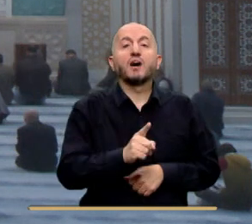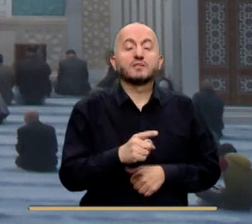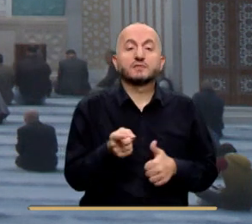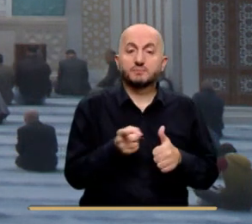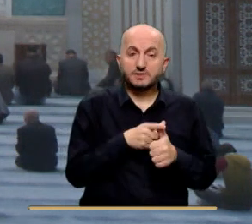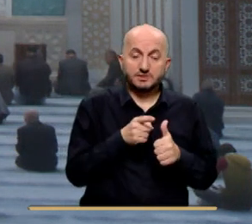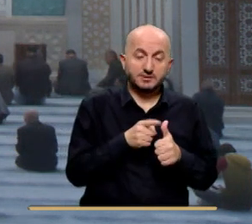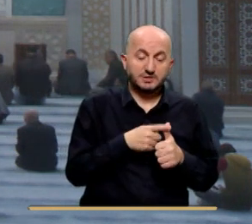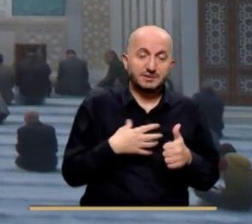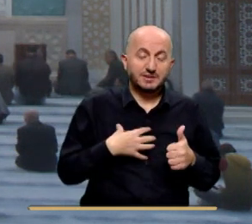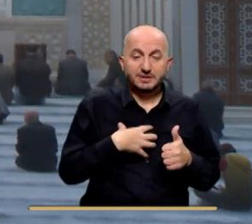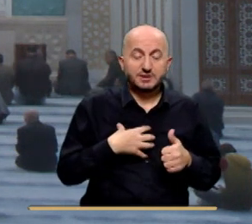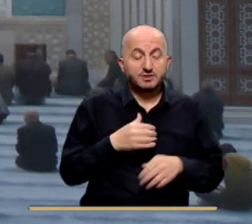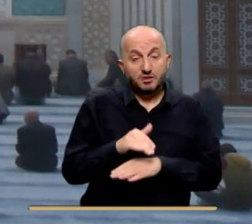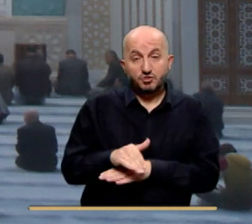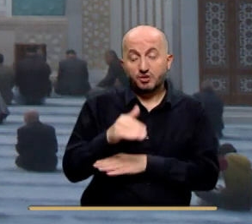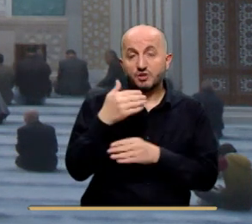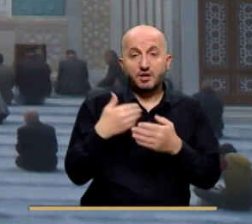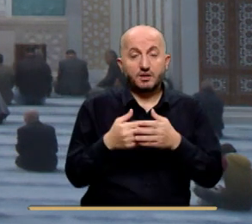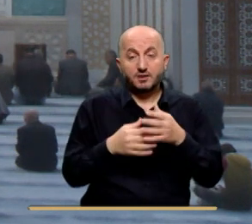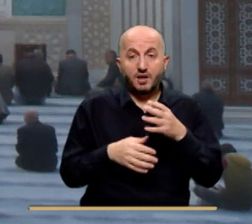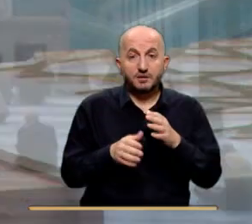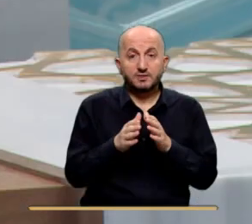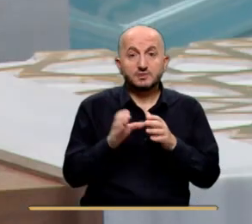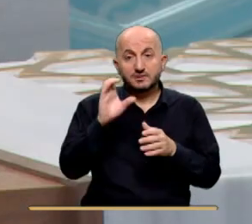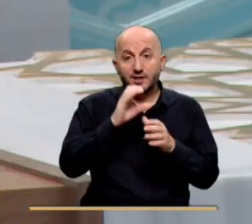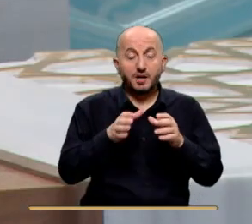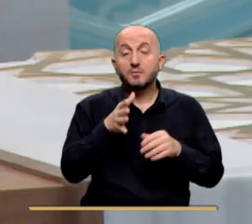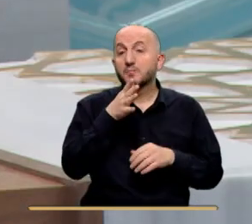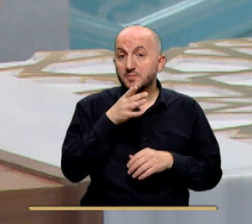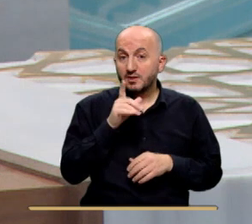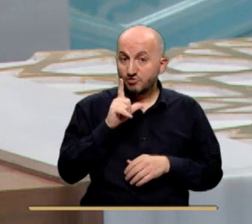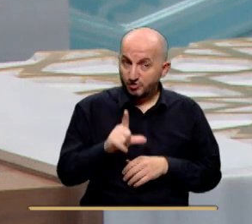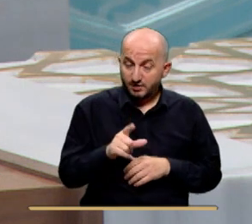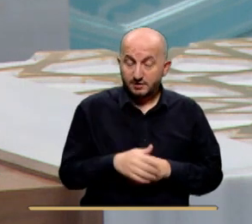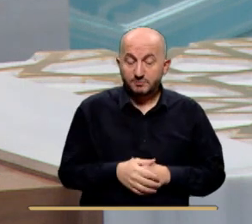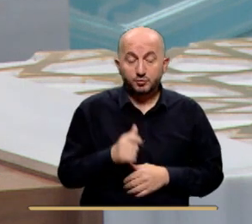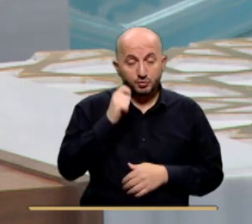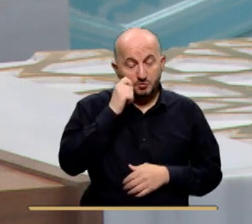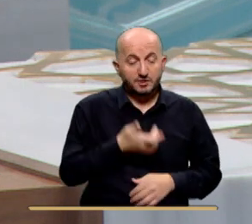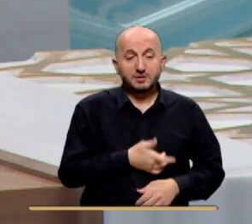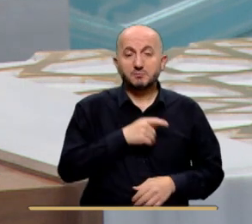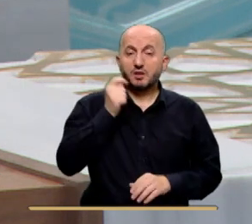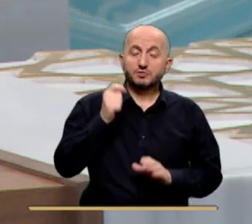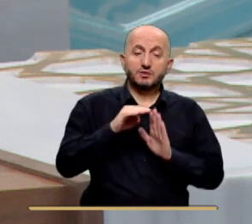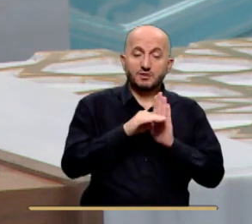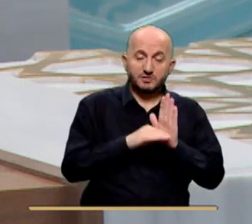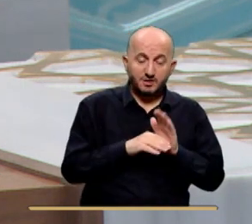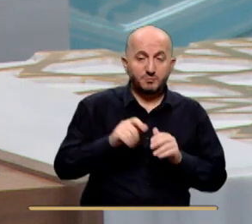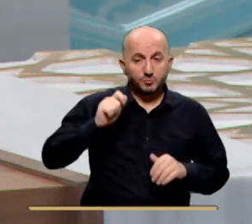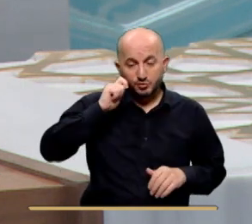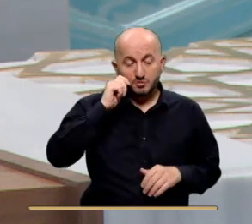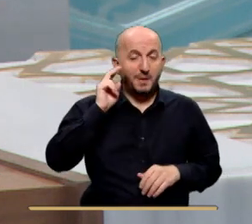Bir, dinini yaşayacak kadar ilmihal bilecek. Müslüman iman esaslarını,